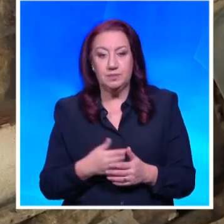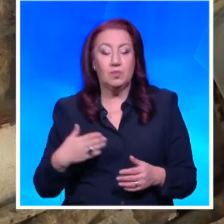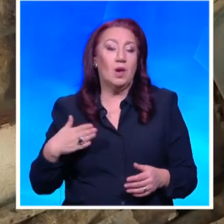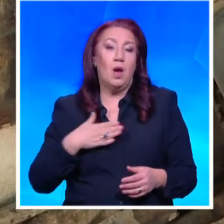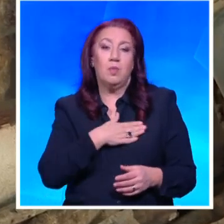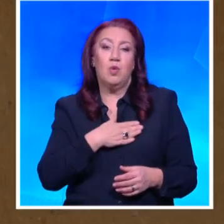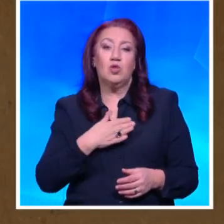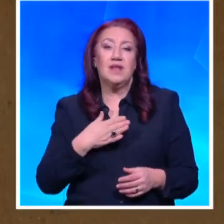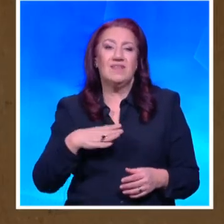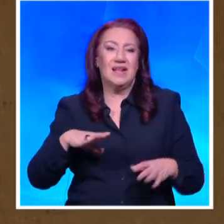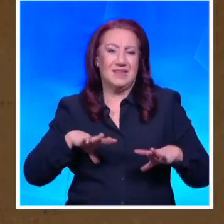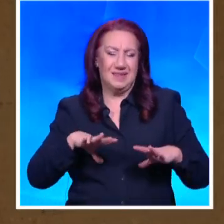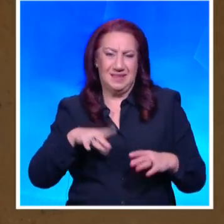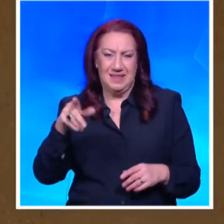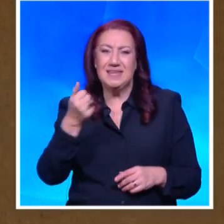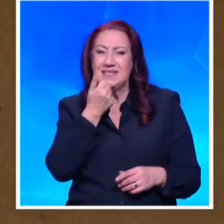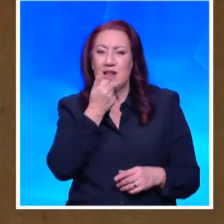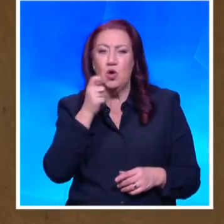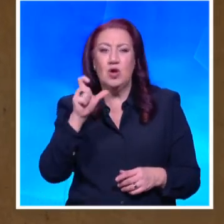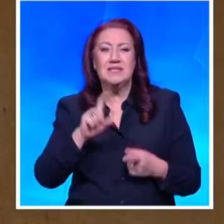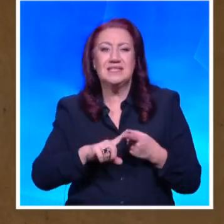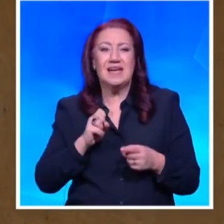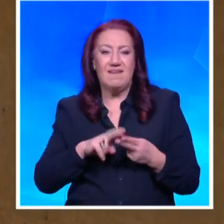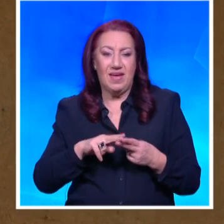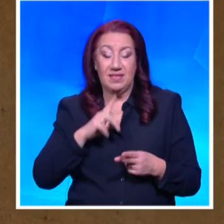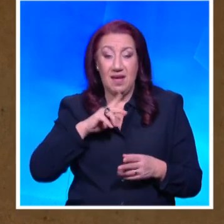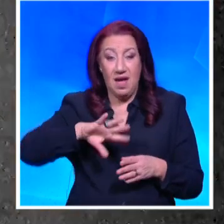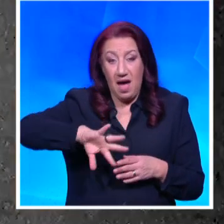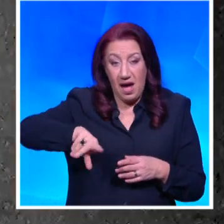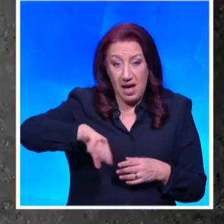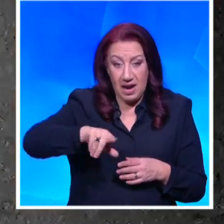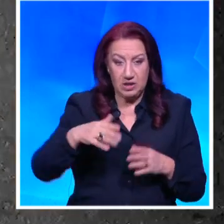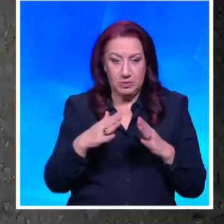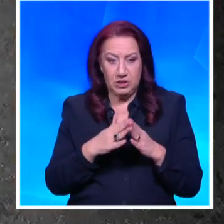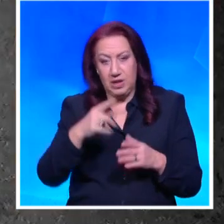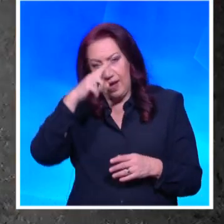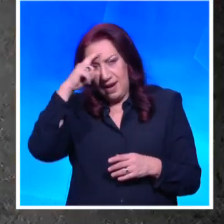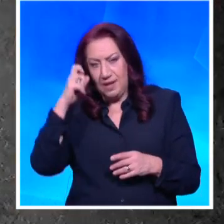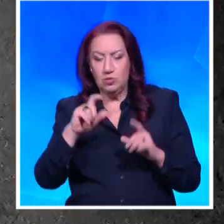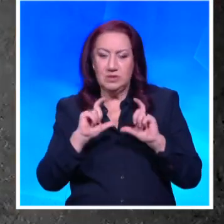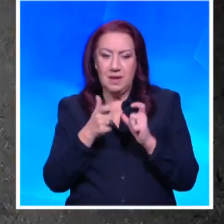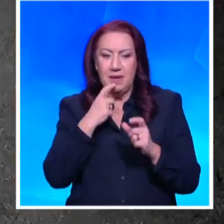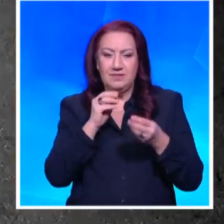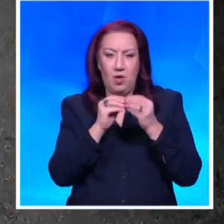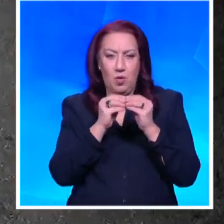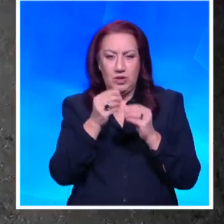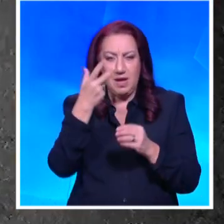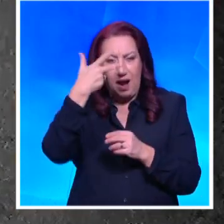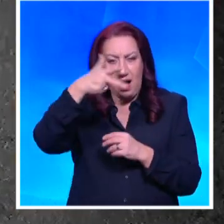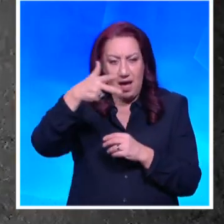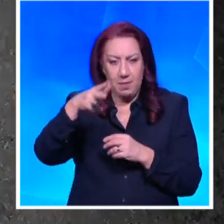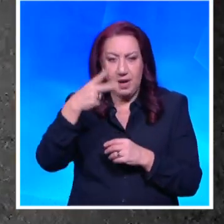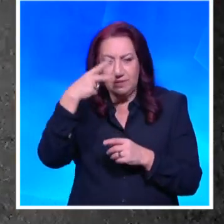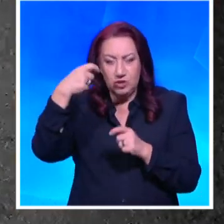Ботевградското село Скравено. След поредната кражба от тази къща, през лятото семейството монтира камера. Скоро от записите става ясно,